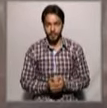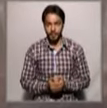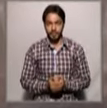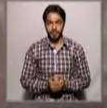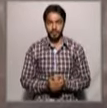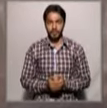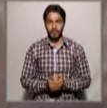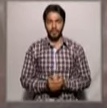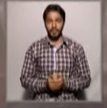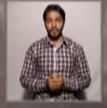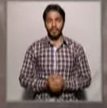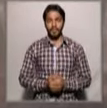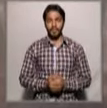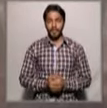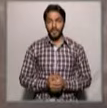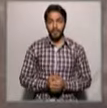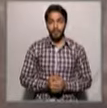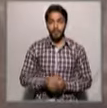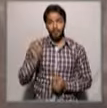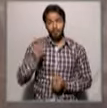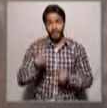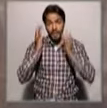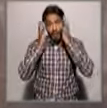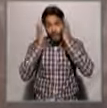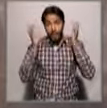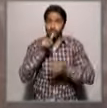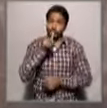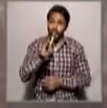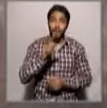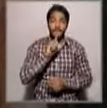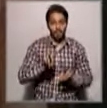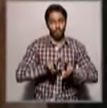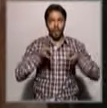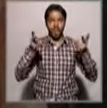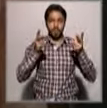نوع. الله أعلم. وإن كان هناك رأي يقول بذلك لكنه على خلاف الجمهور.